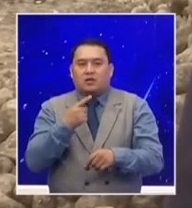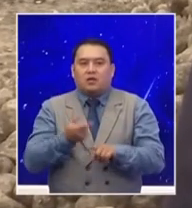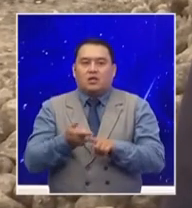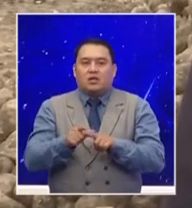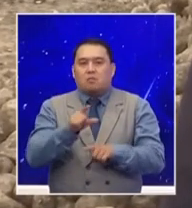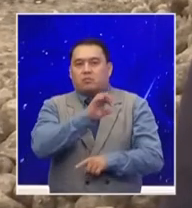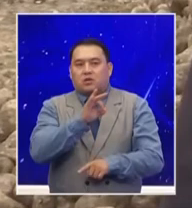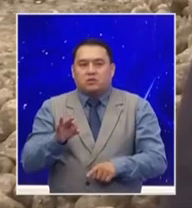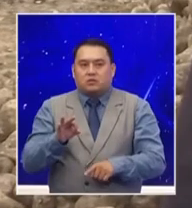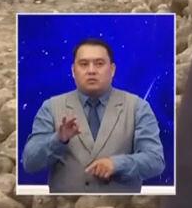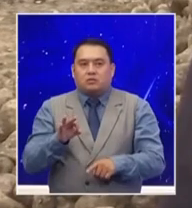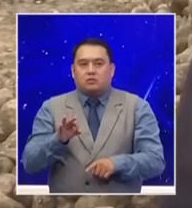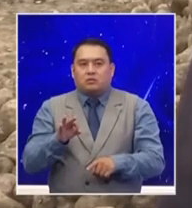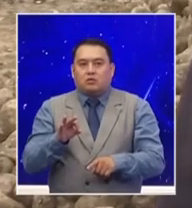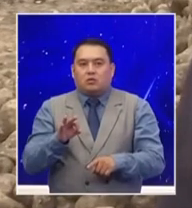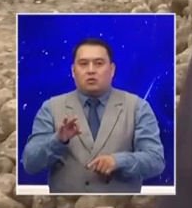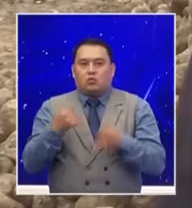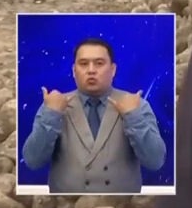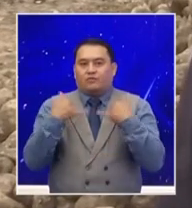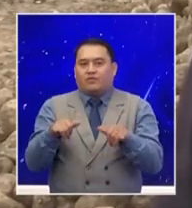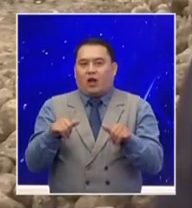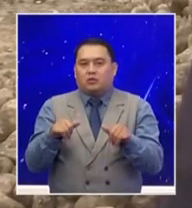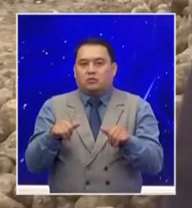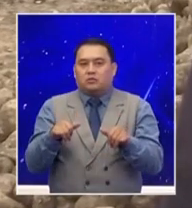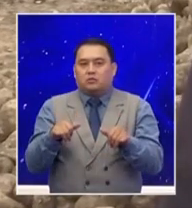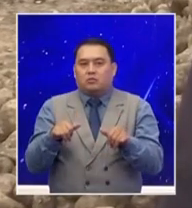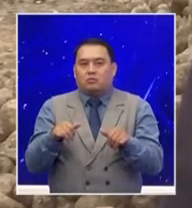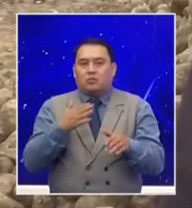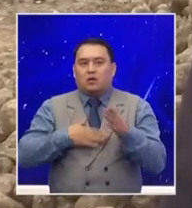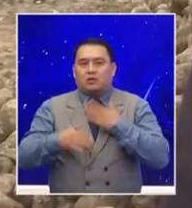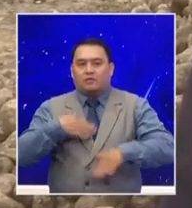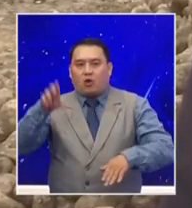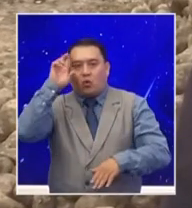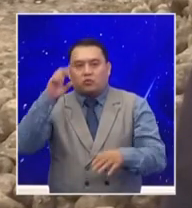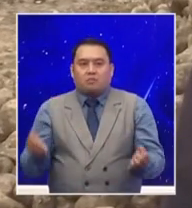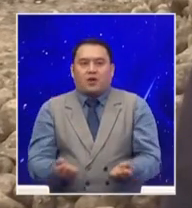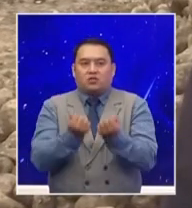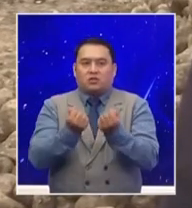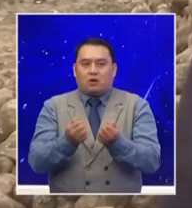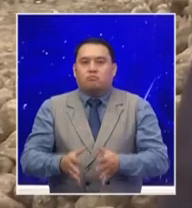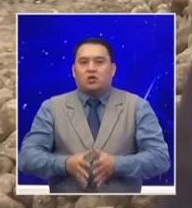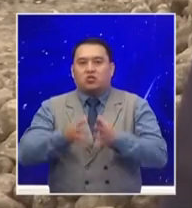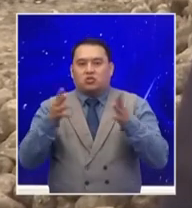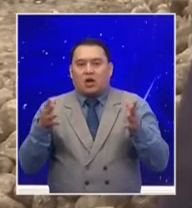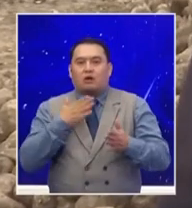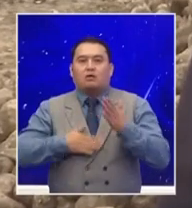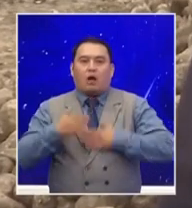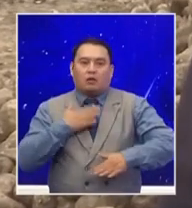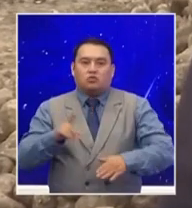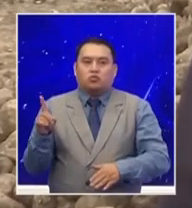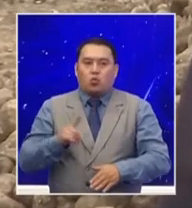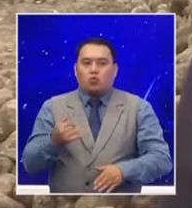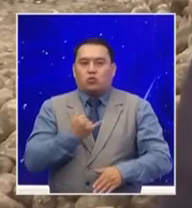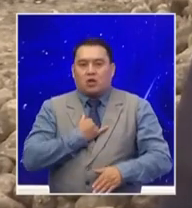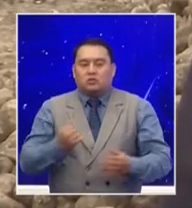проценты, они падали на бочок. Мы думаем, мы очень, наше государство поддержка большая. Мы рады, что нас